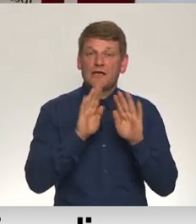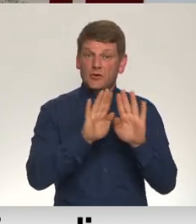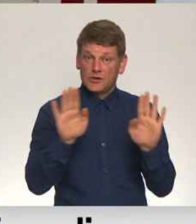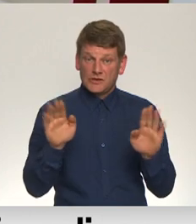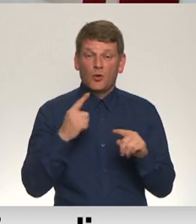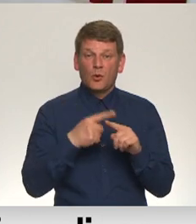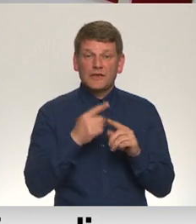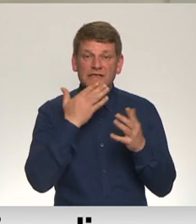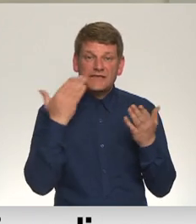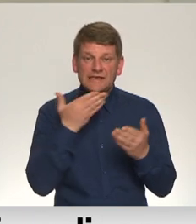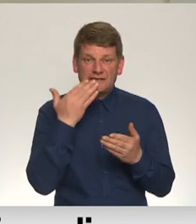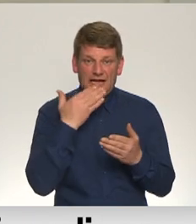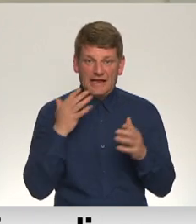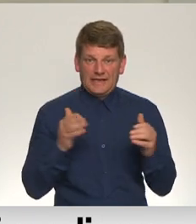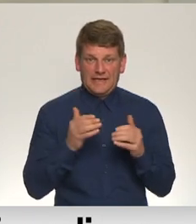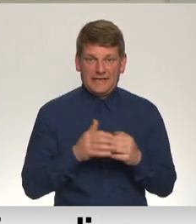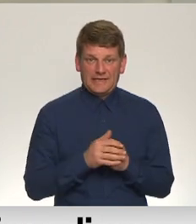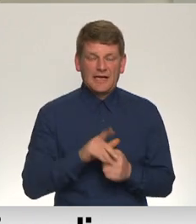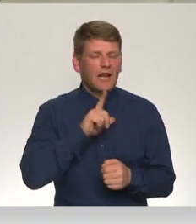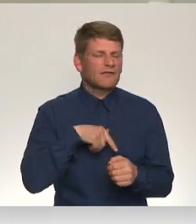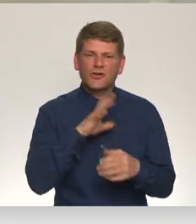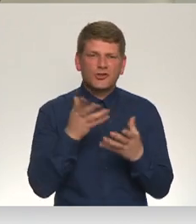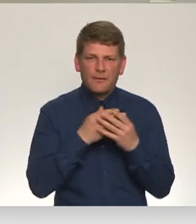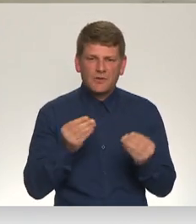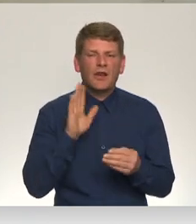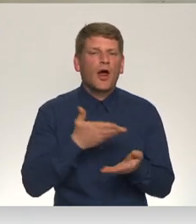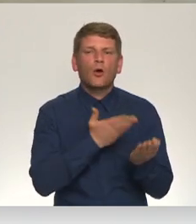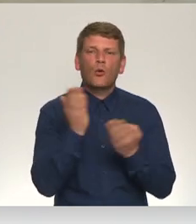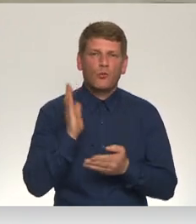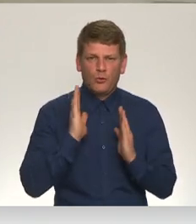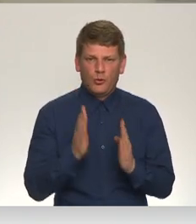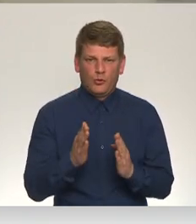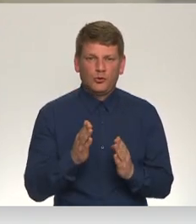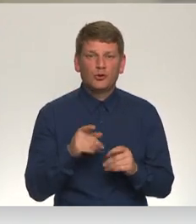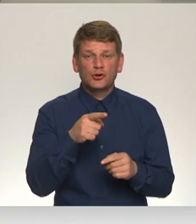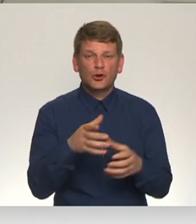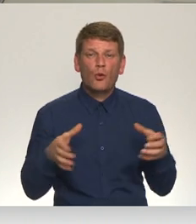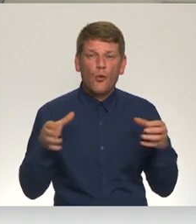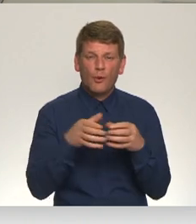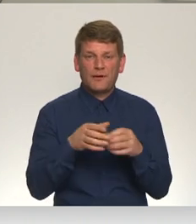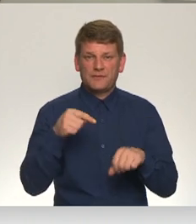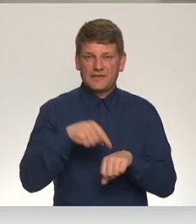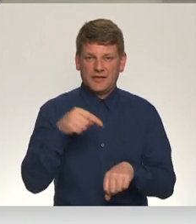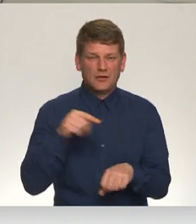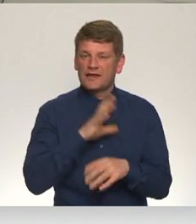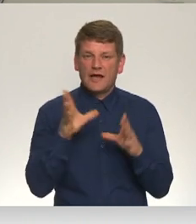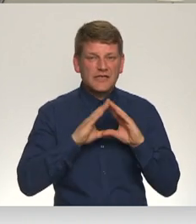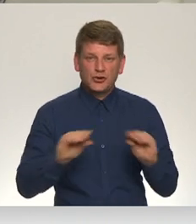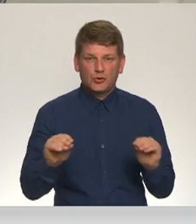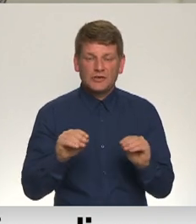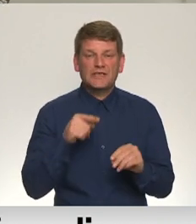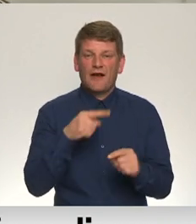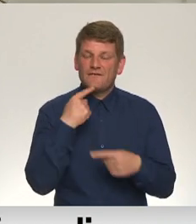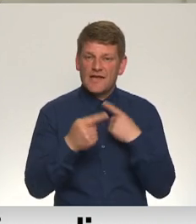un sasildīties. Latvieši nepazudīs, lai arī kur viņi būtu, un šī te kopības sajūta neizzudīs, tā